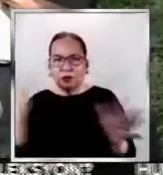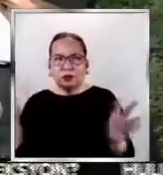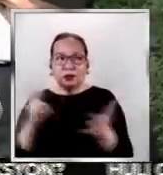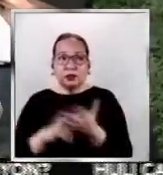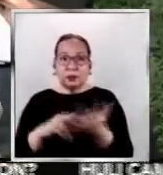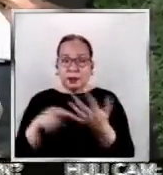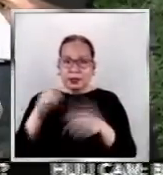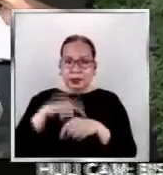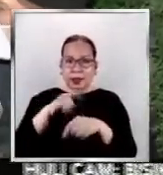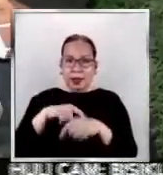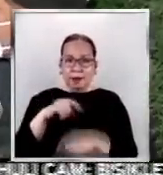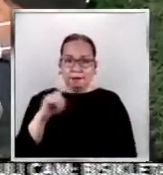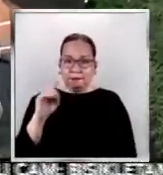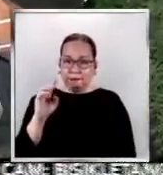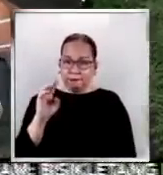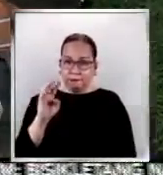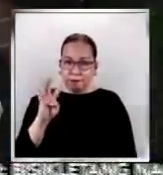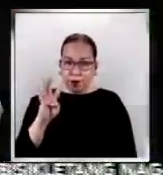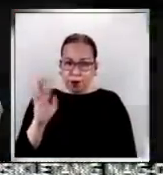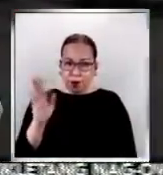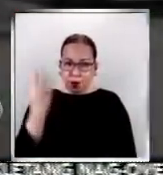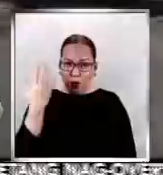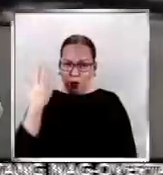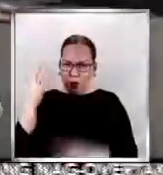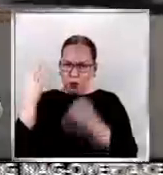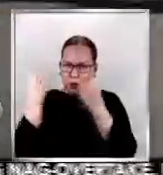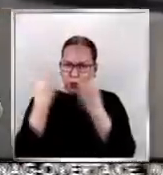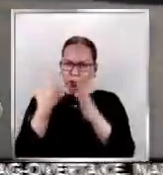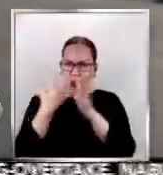kanina. Marami, kagabi pa nakapila.